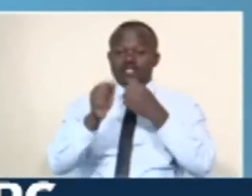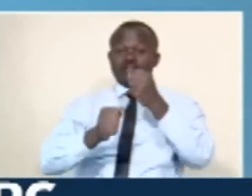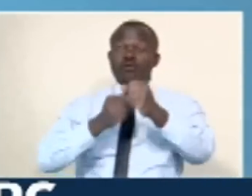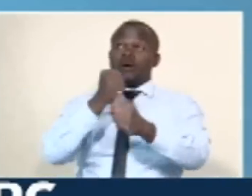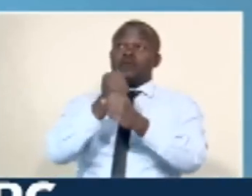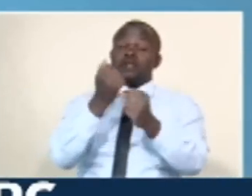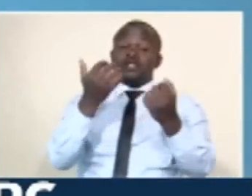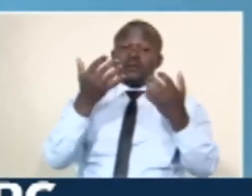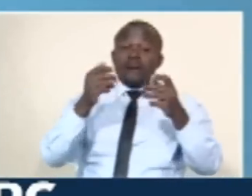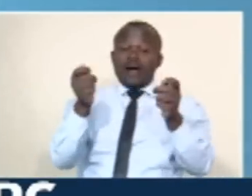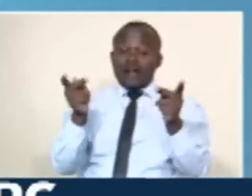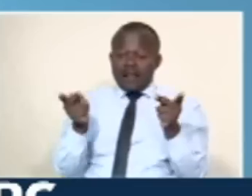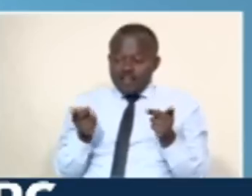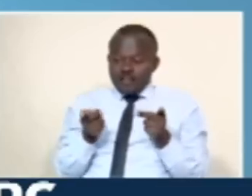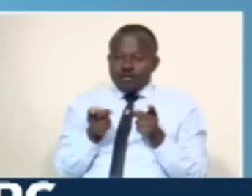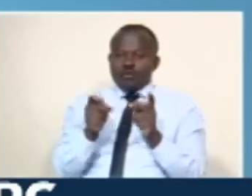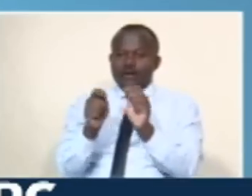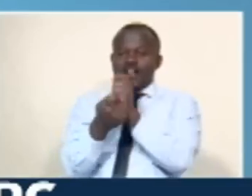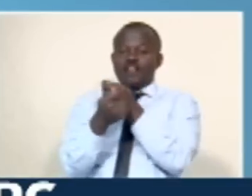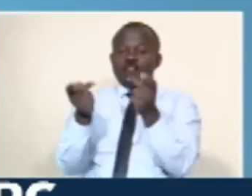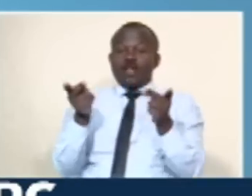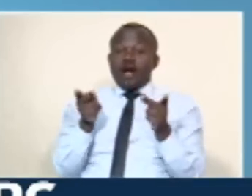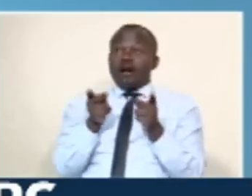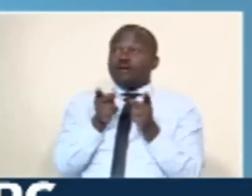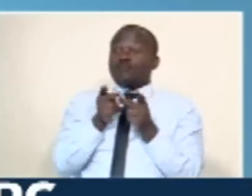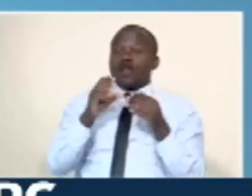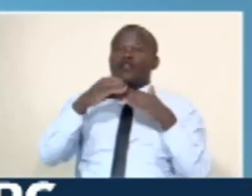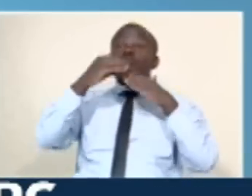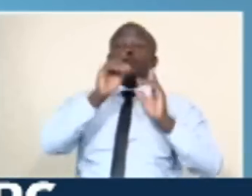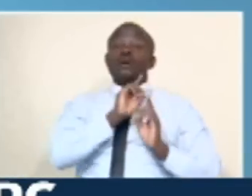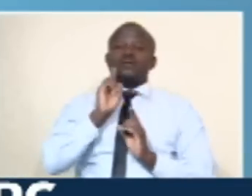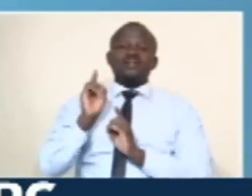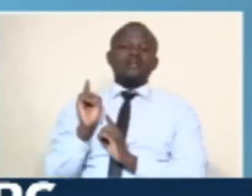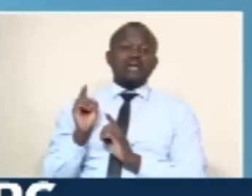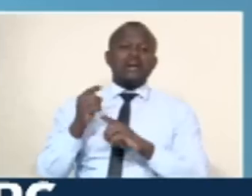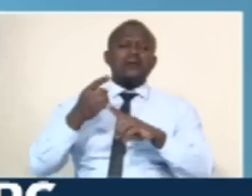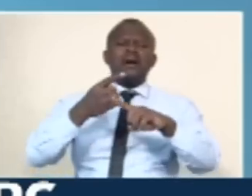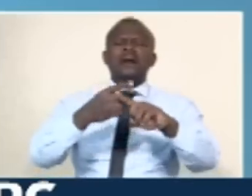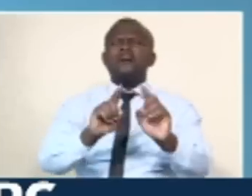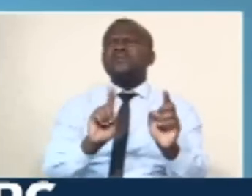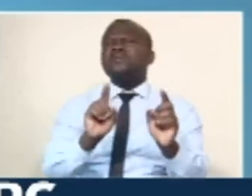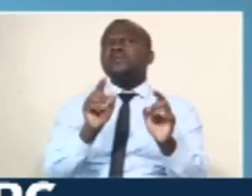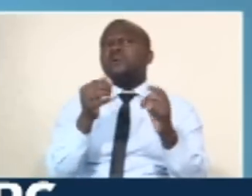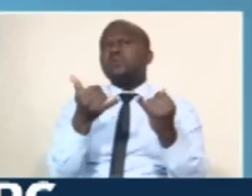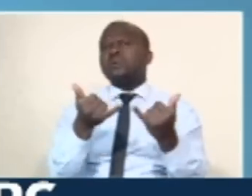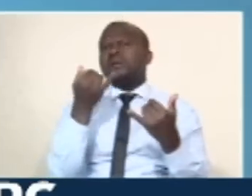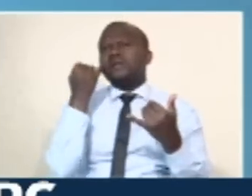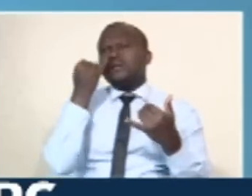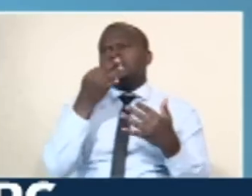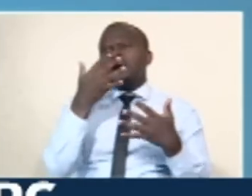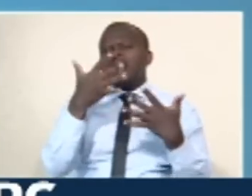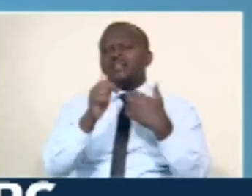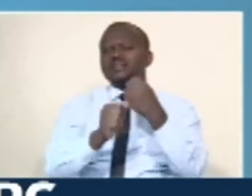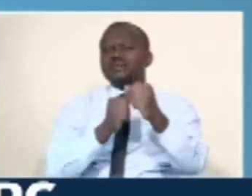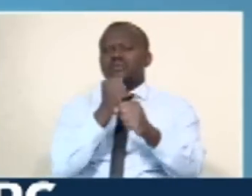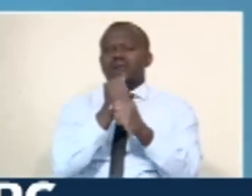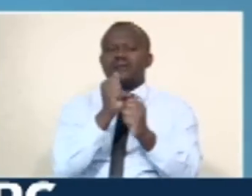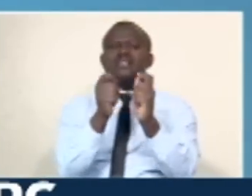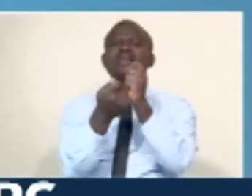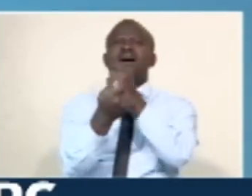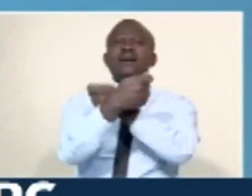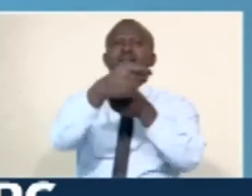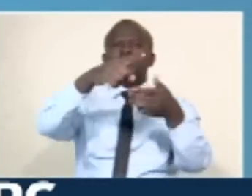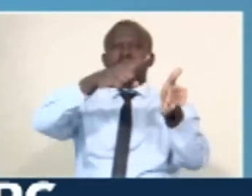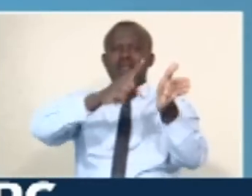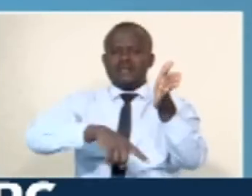zone iyobowe n'abasirikare, zone militeri, ariko se kuva umwaka washira habaye iki, hahindutse iki?